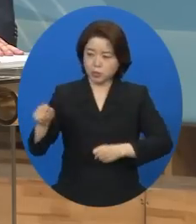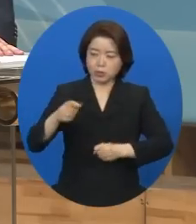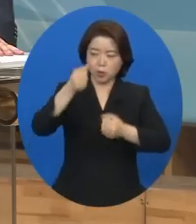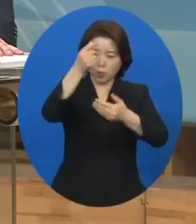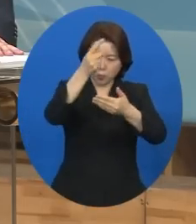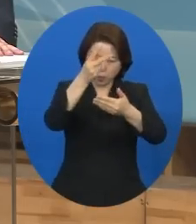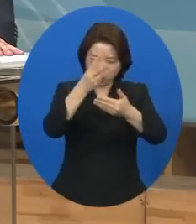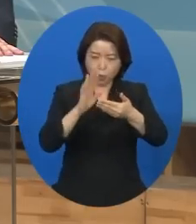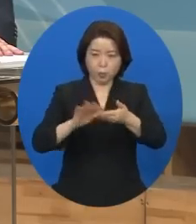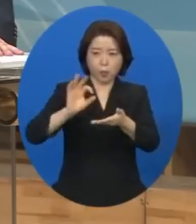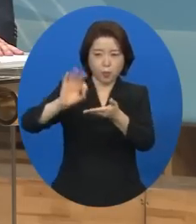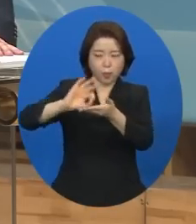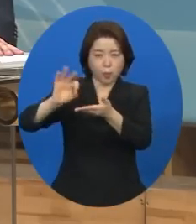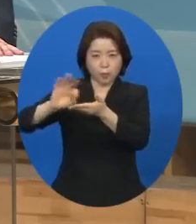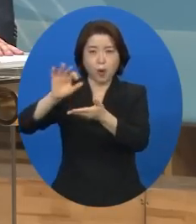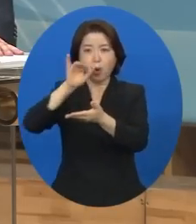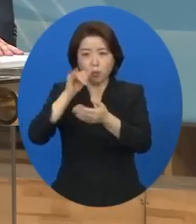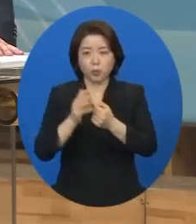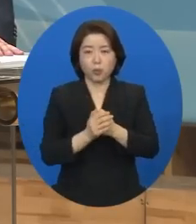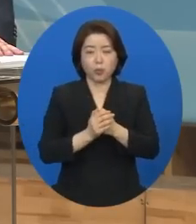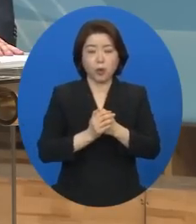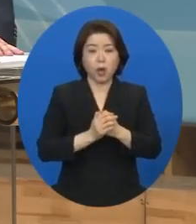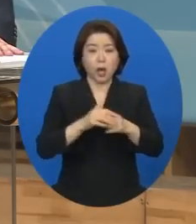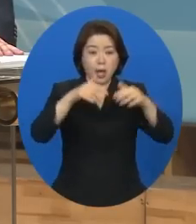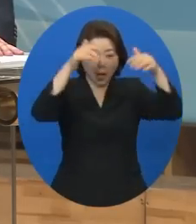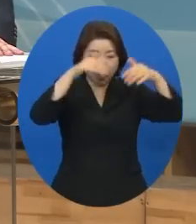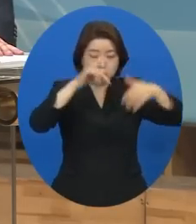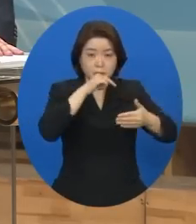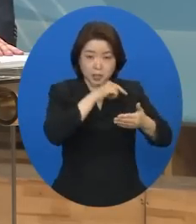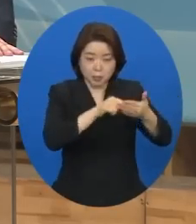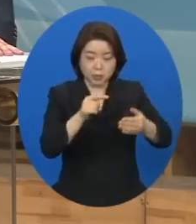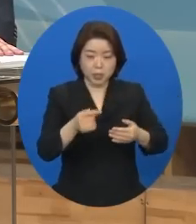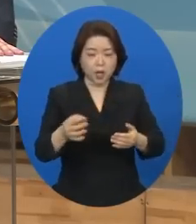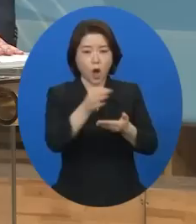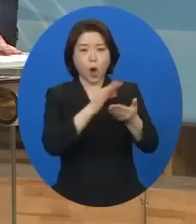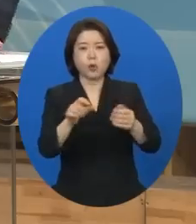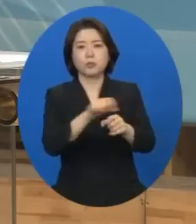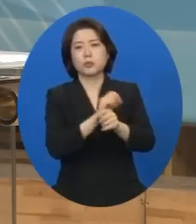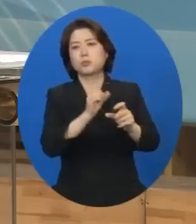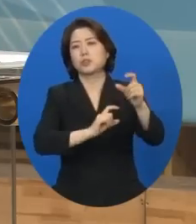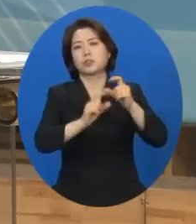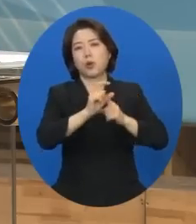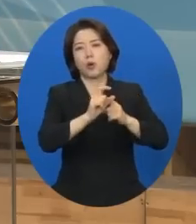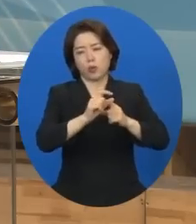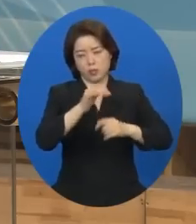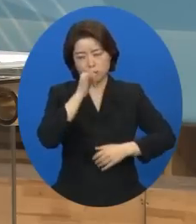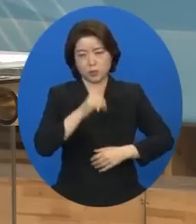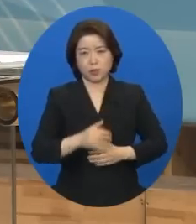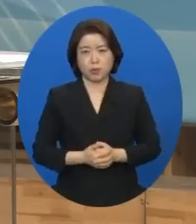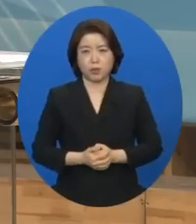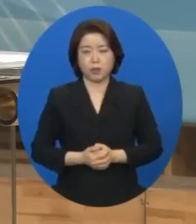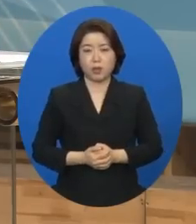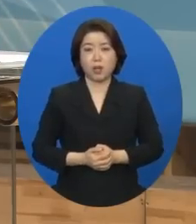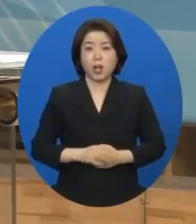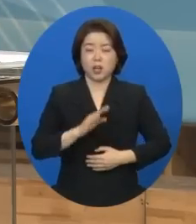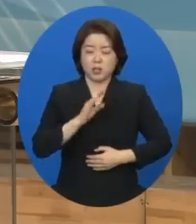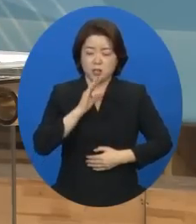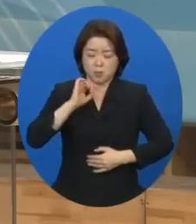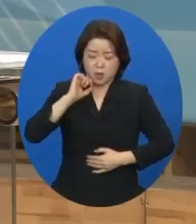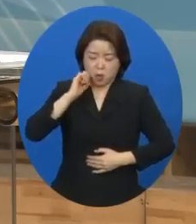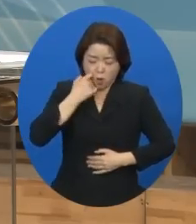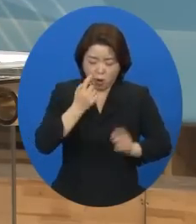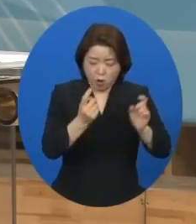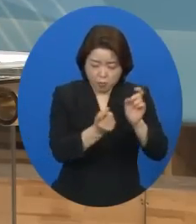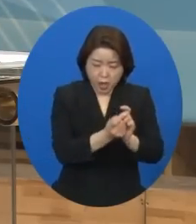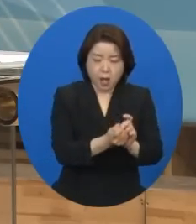교회 재난기금도 쓰고 또 수혜헌금도 특별히 했었습니다. 말할 수 없이 어려움을 당한